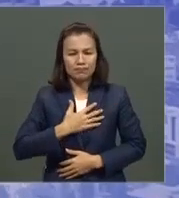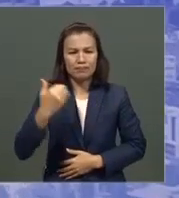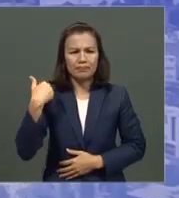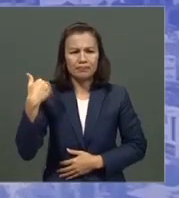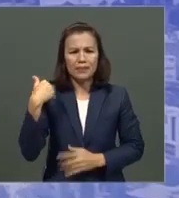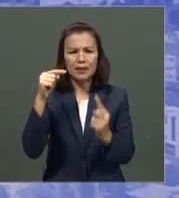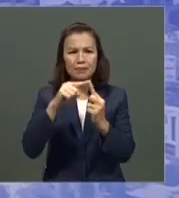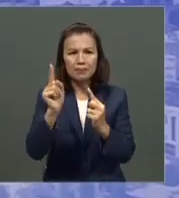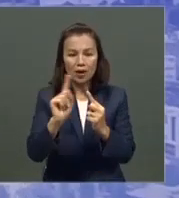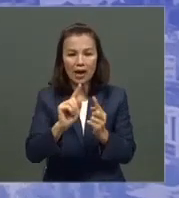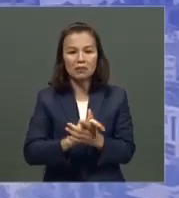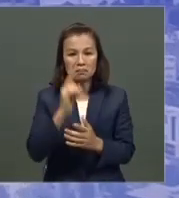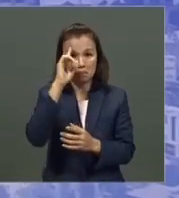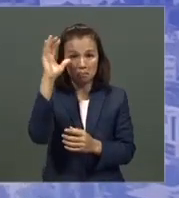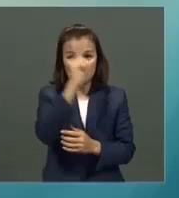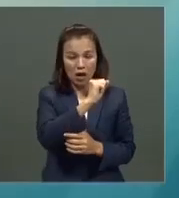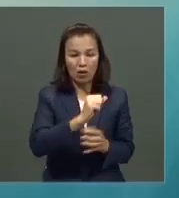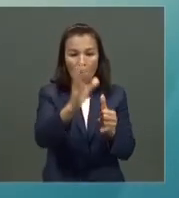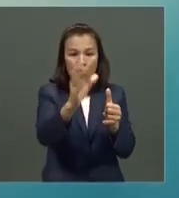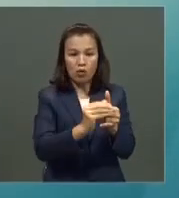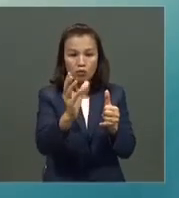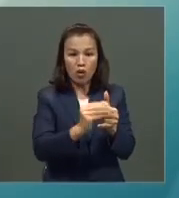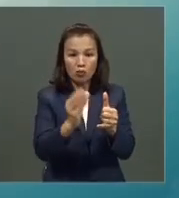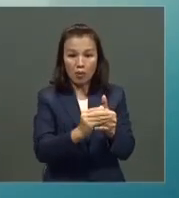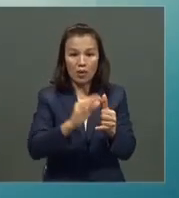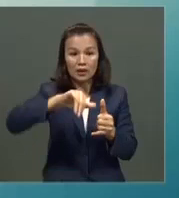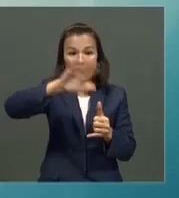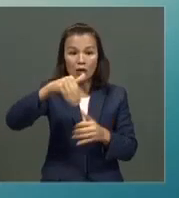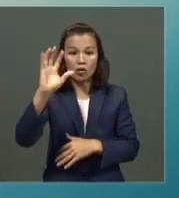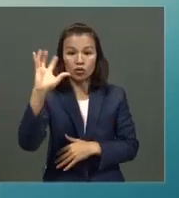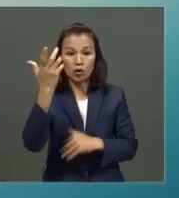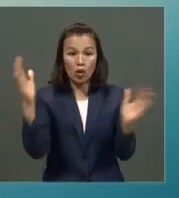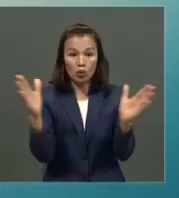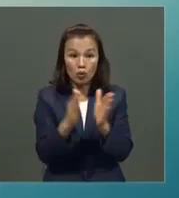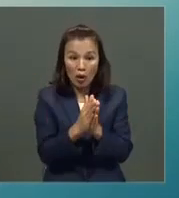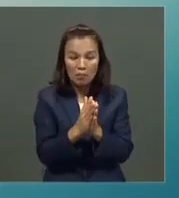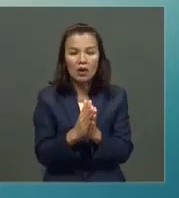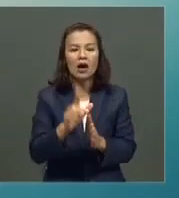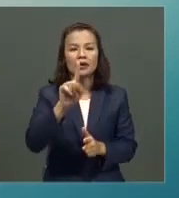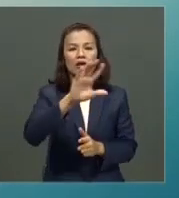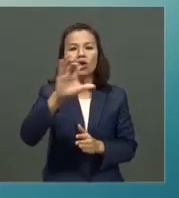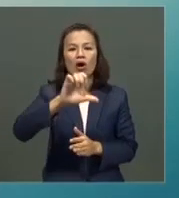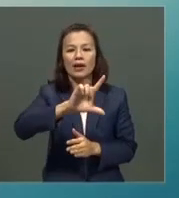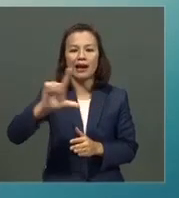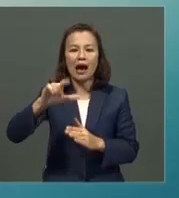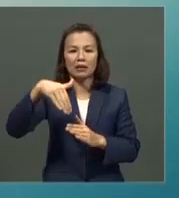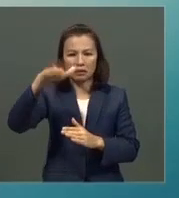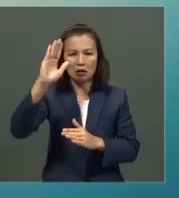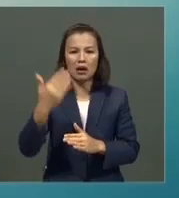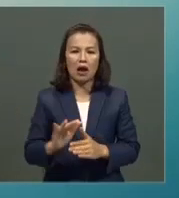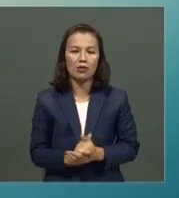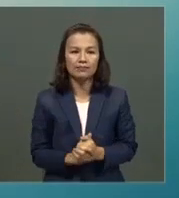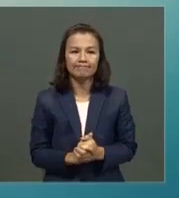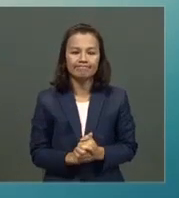ราะว่าอย่างที่เราคาดการณ์ค่ะว่ายอดผู้ติดเชื้อในโลกเนี่ยนะคะขึ้นไปเกิน100ล้านเรียบร้อยแล้วก็สิ่ง